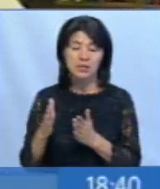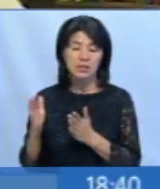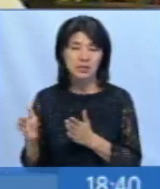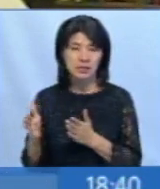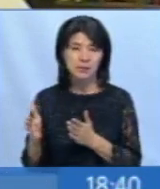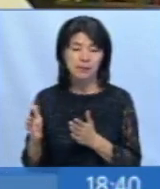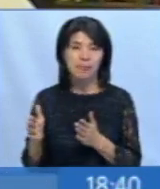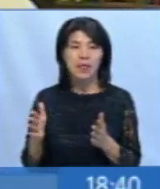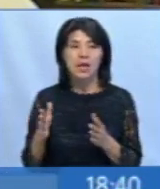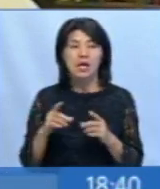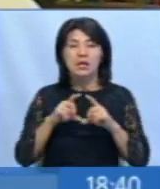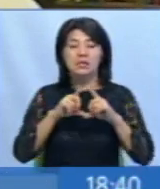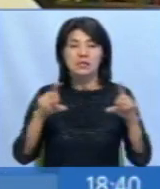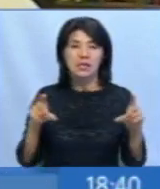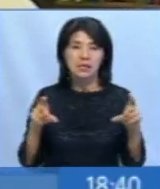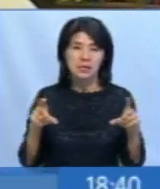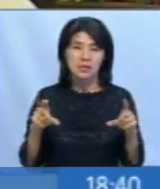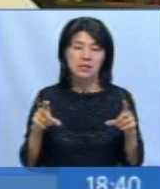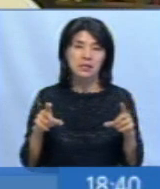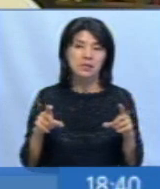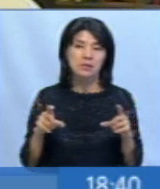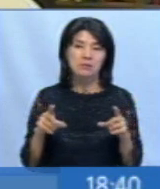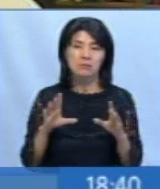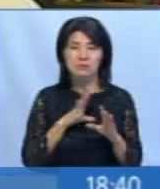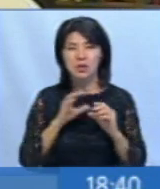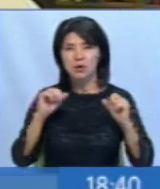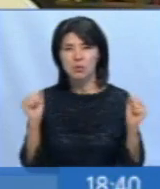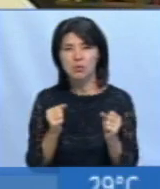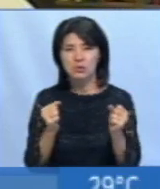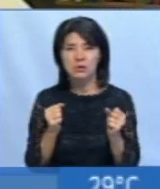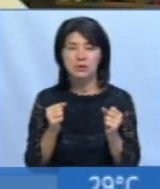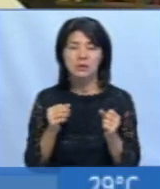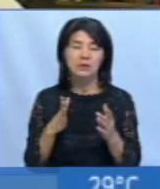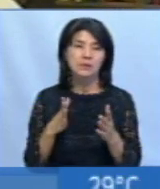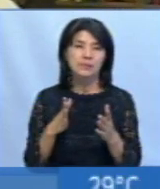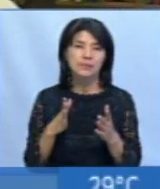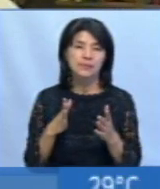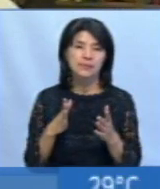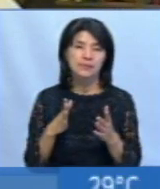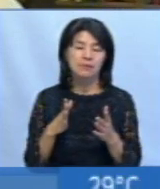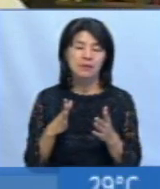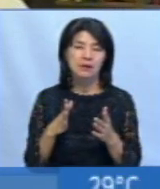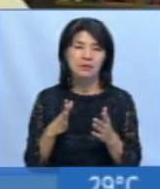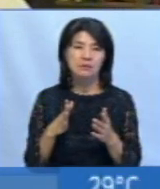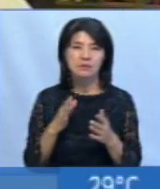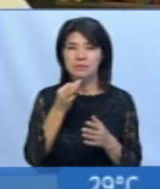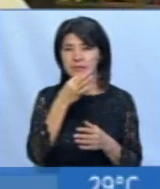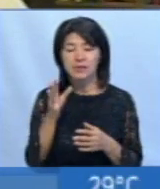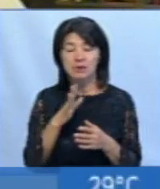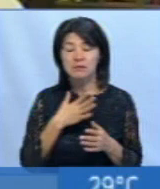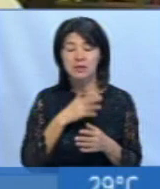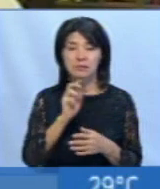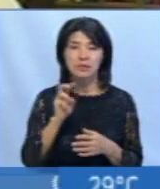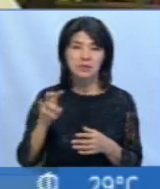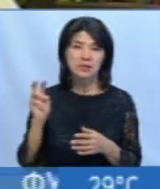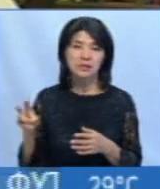В здании ощущался холод, было холодно, некомфортно для наших посетителей. И вот благодаря этой программе